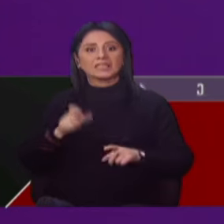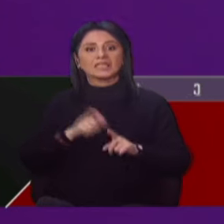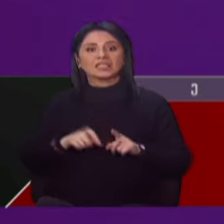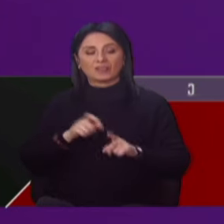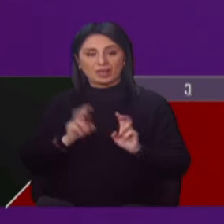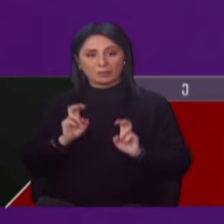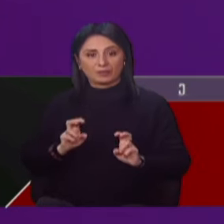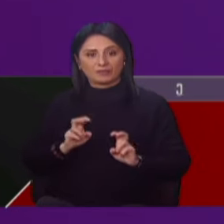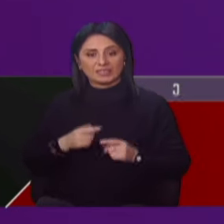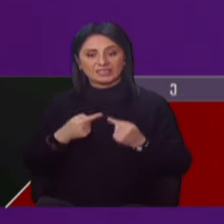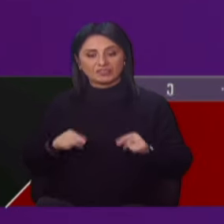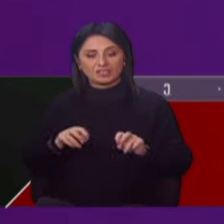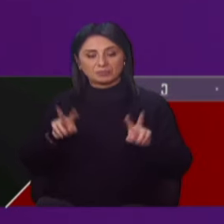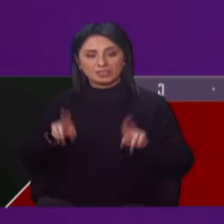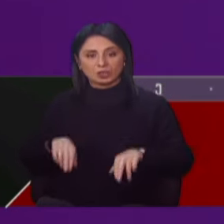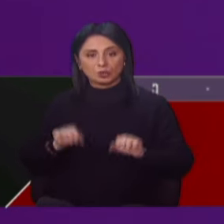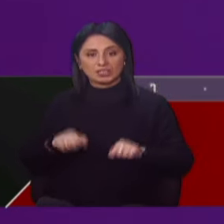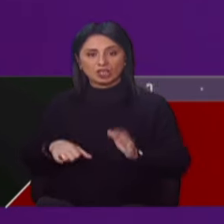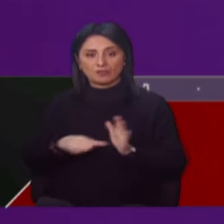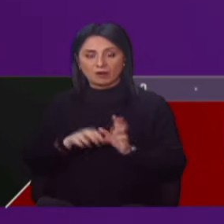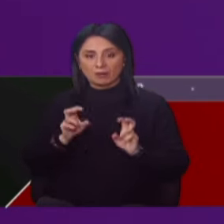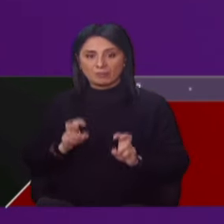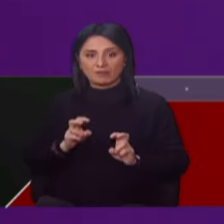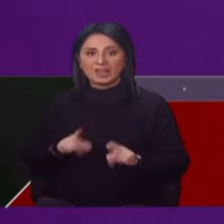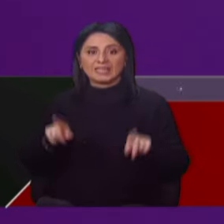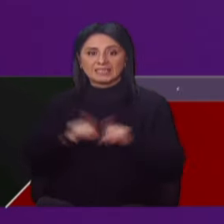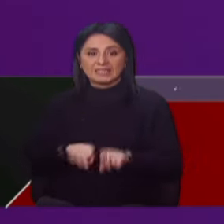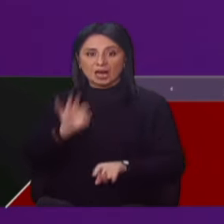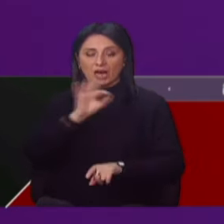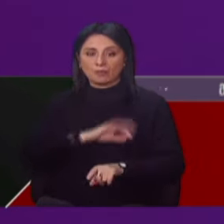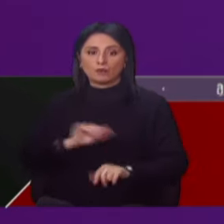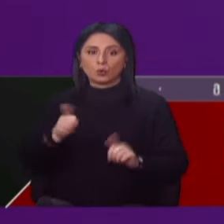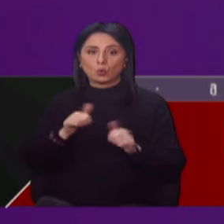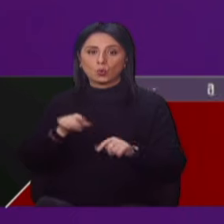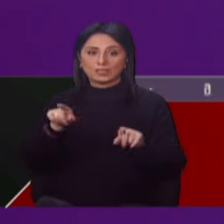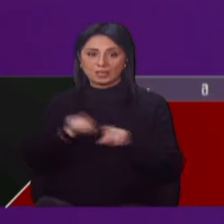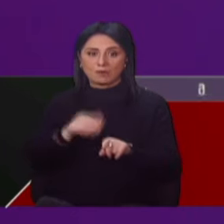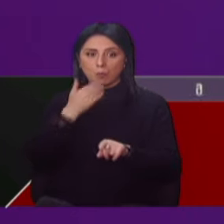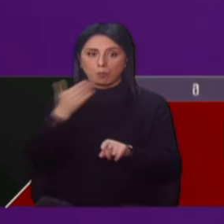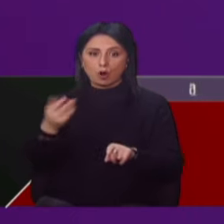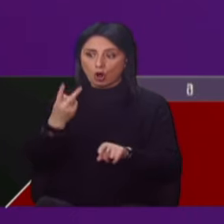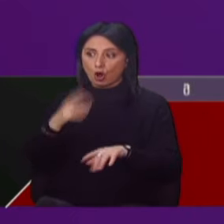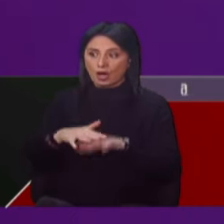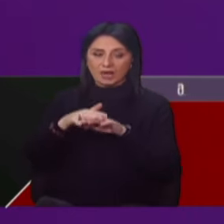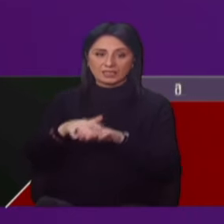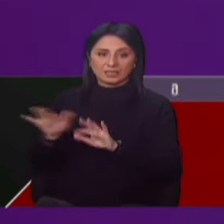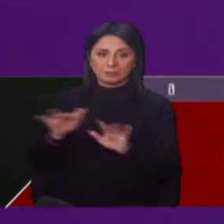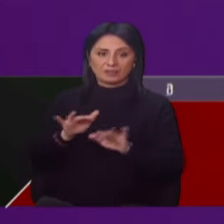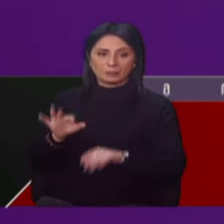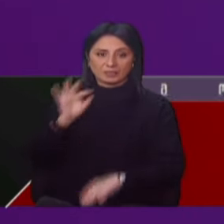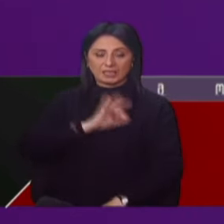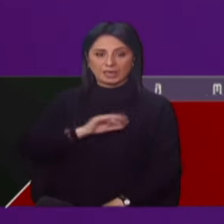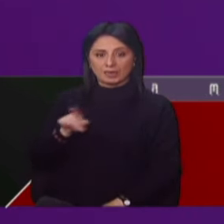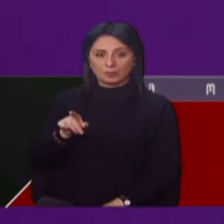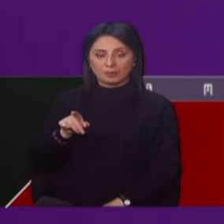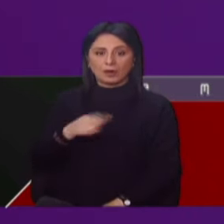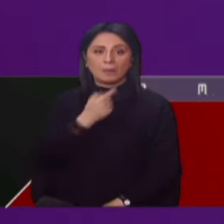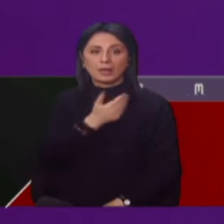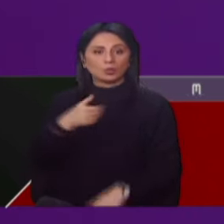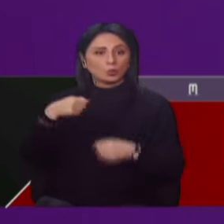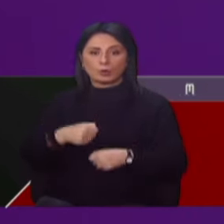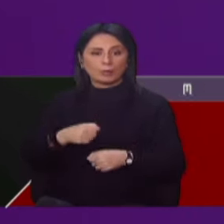ტყვიები და სხვა სპეციალური საშუალებები ისე გამოიყენოს, როგორც ამას აი ბოლო ორი აქციის მიმდინარეობისას იყენებდა. მათ